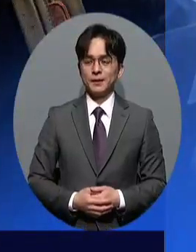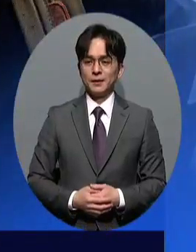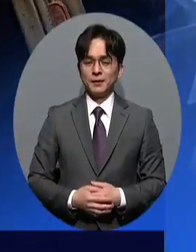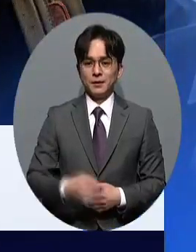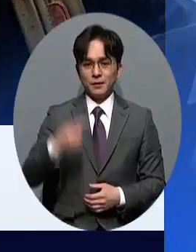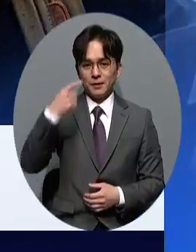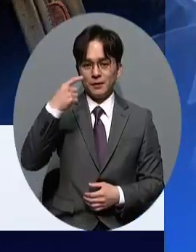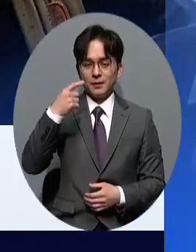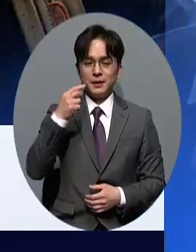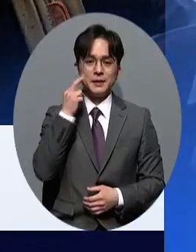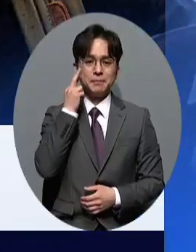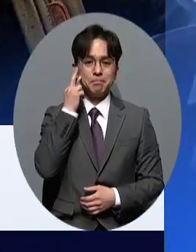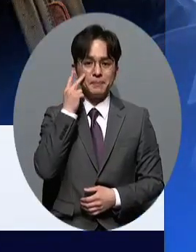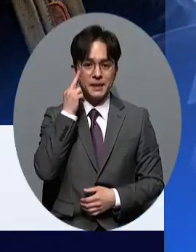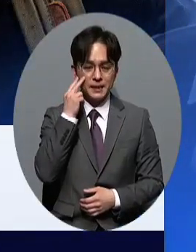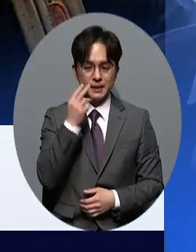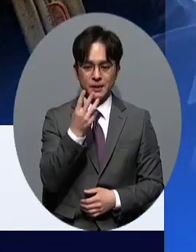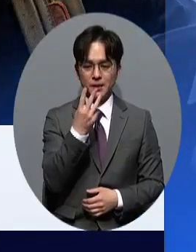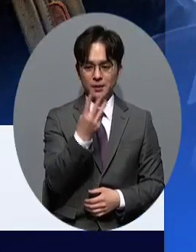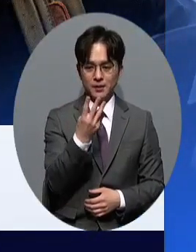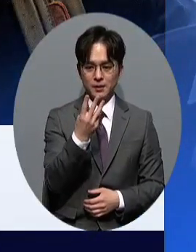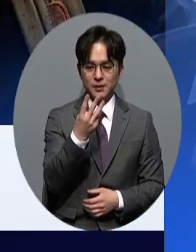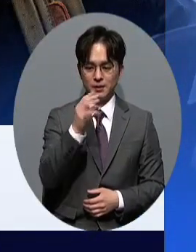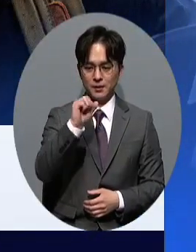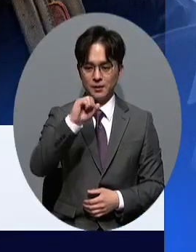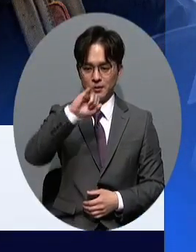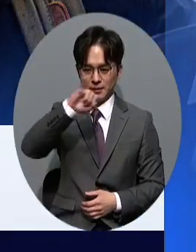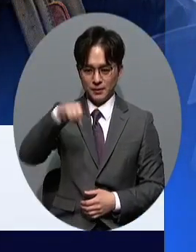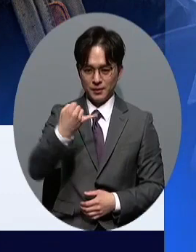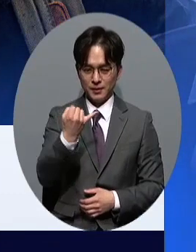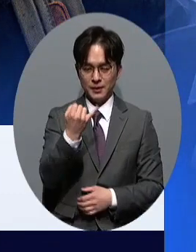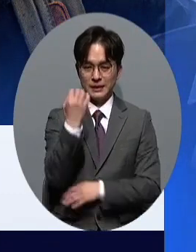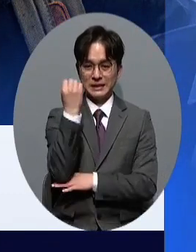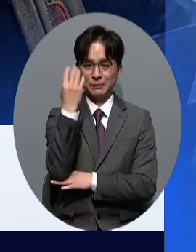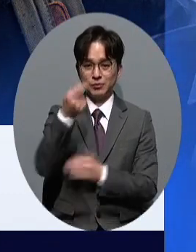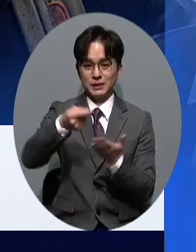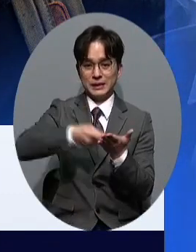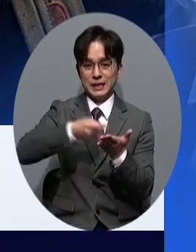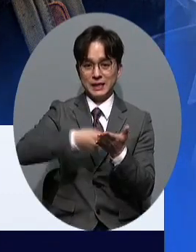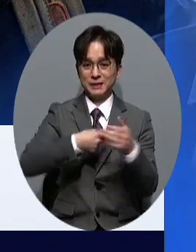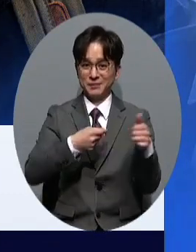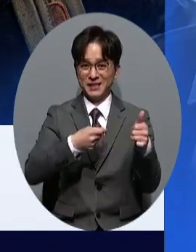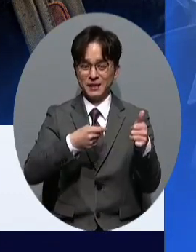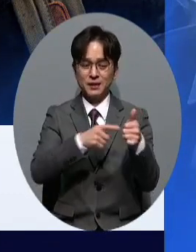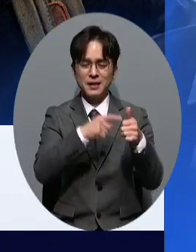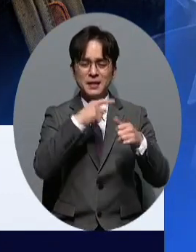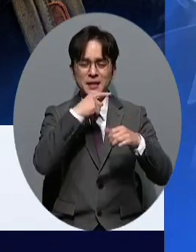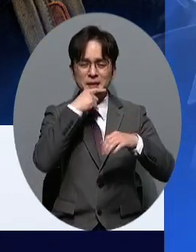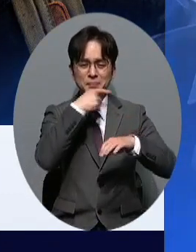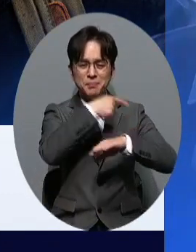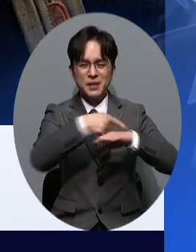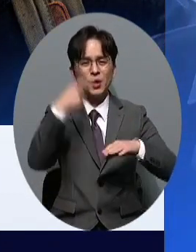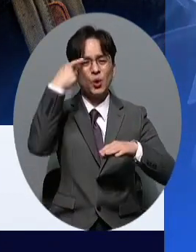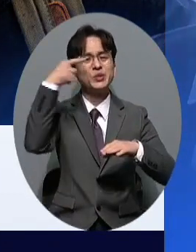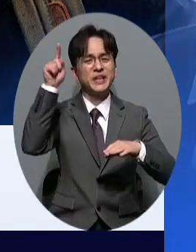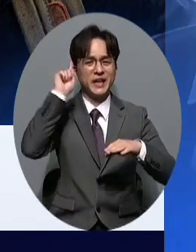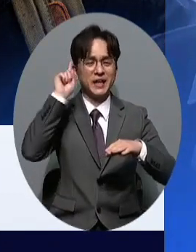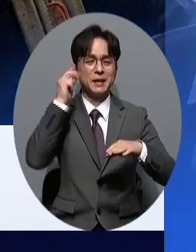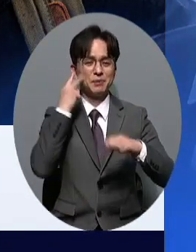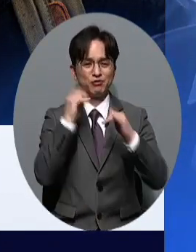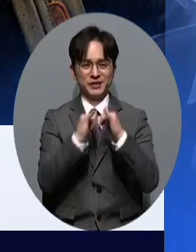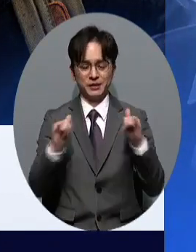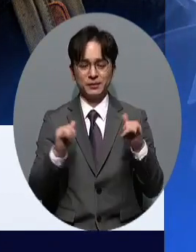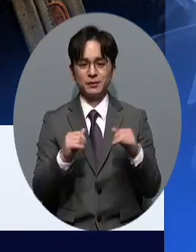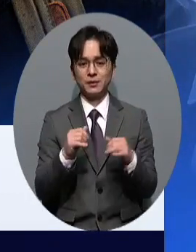러시아 수사당국이 미국 월스트리트저널 기자를 간첩 혐의로 체포했습니다. 미국인 기자가 러시아에서 간첩